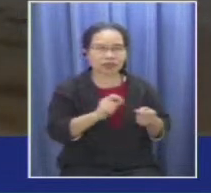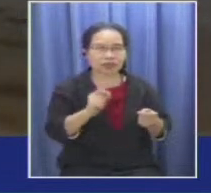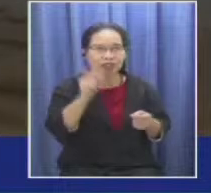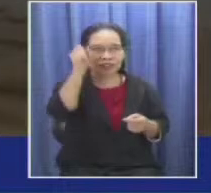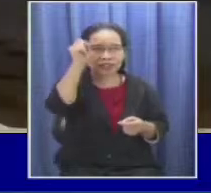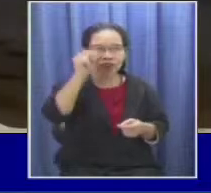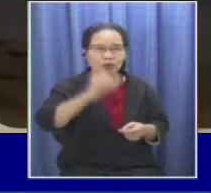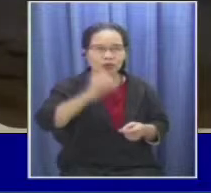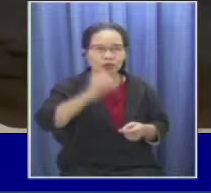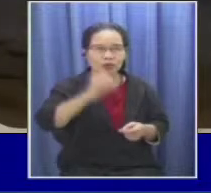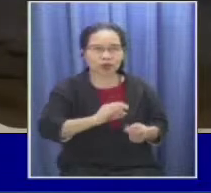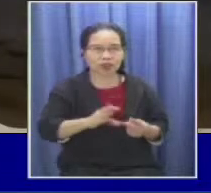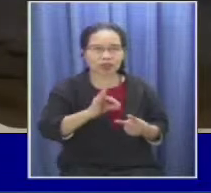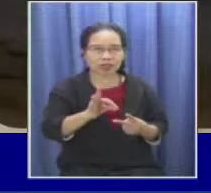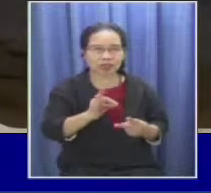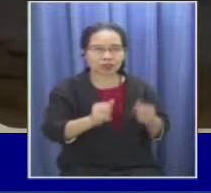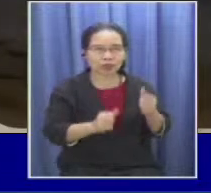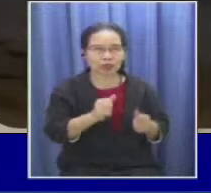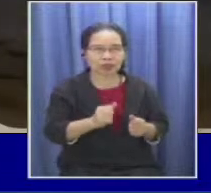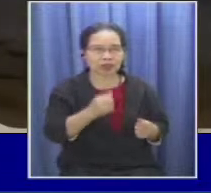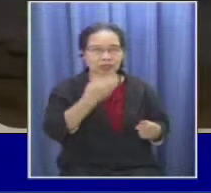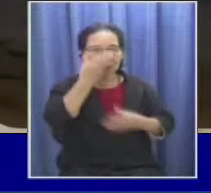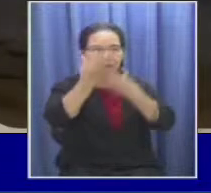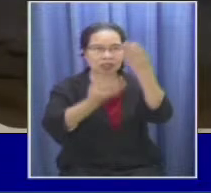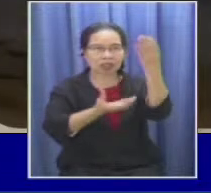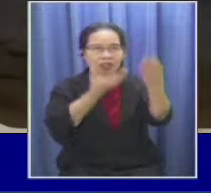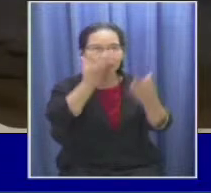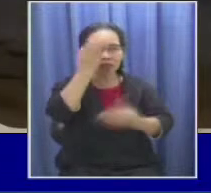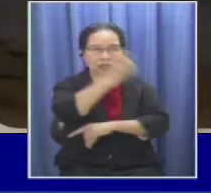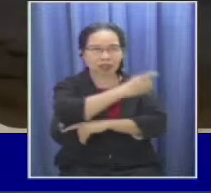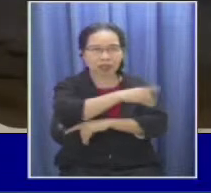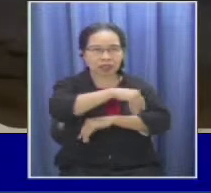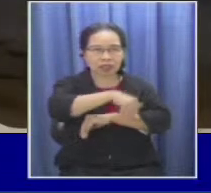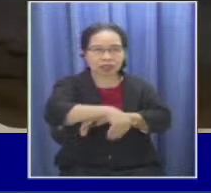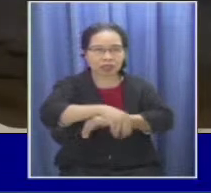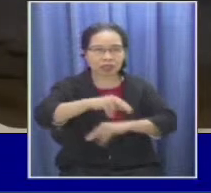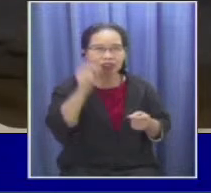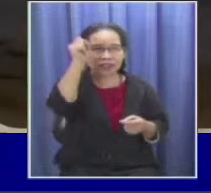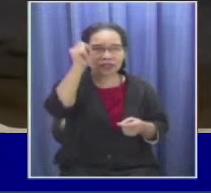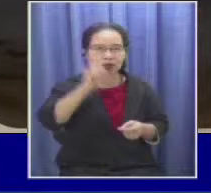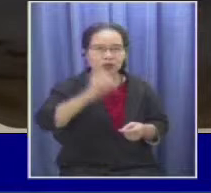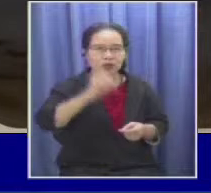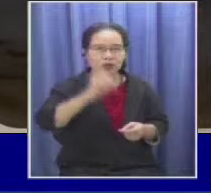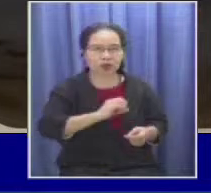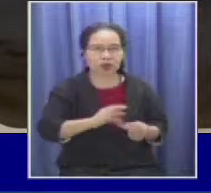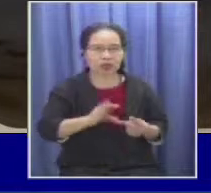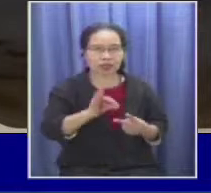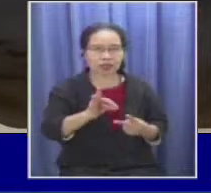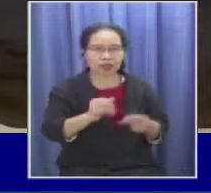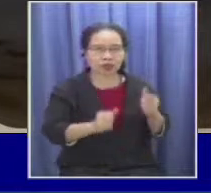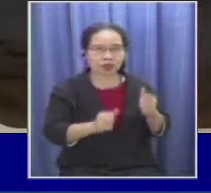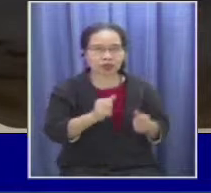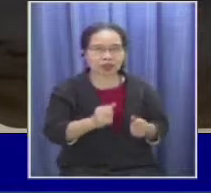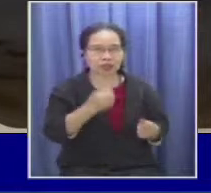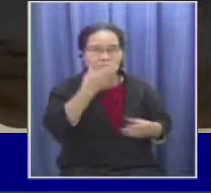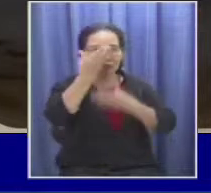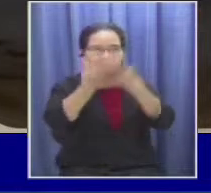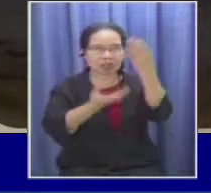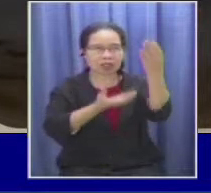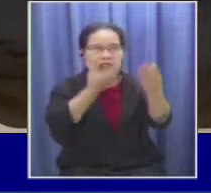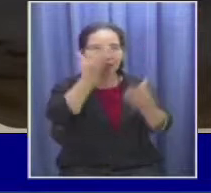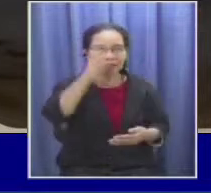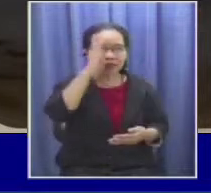sɛ muntie de wotemufuo wontene no Rekane na waka ye wone nsɛm awie ye Luke 18 verse